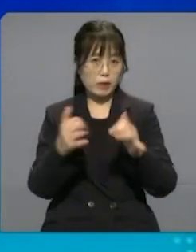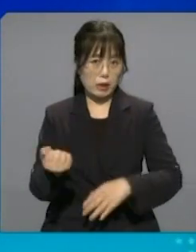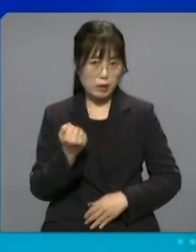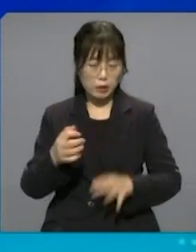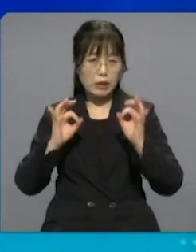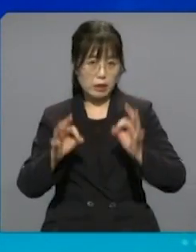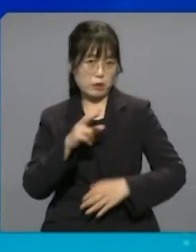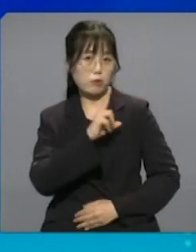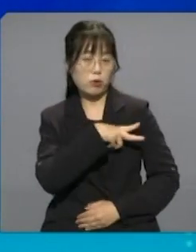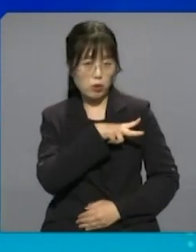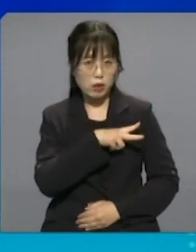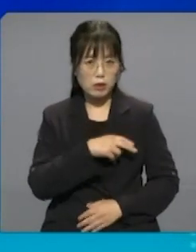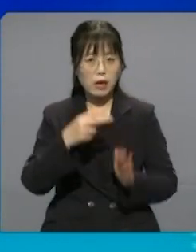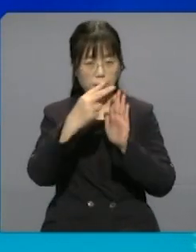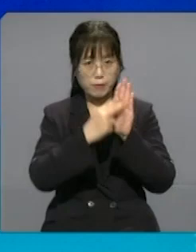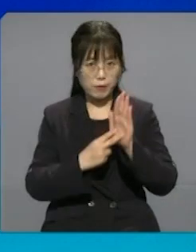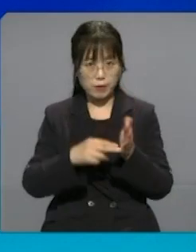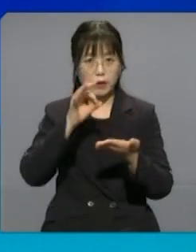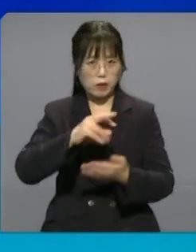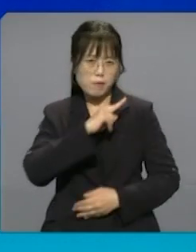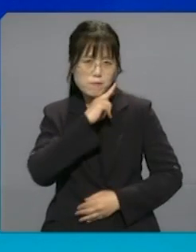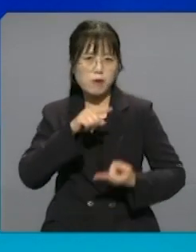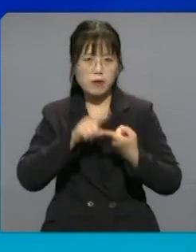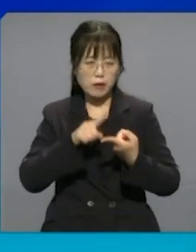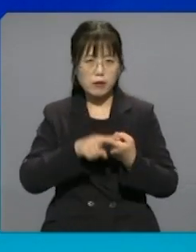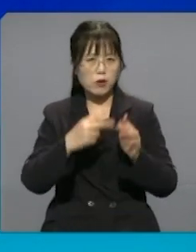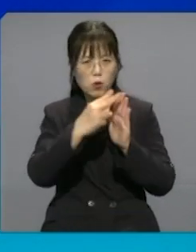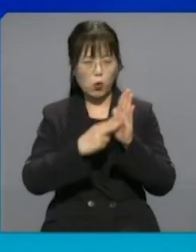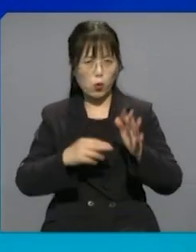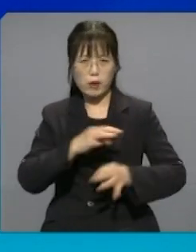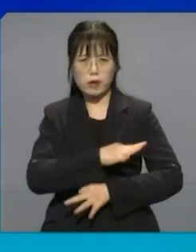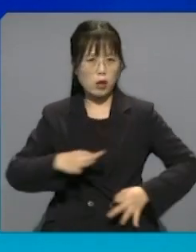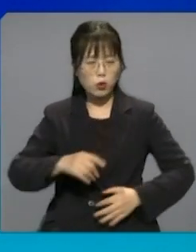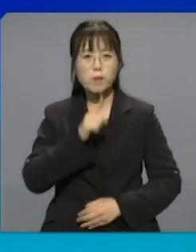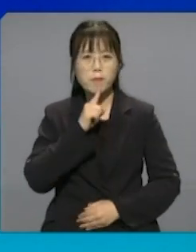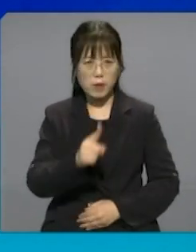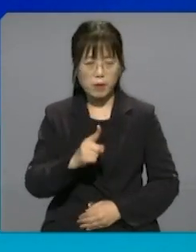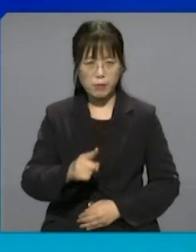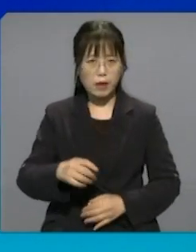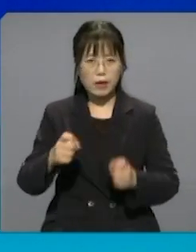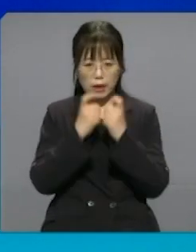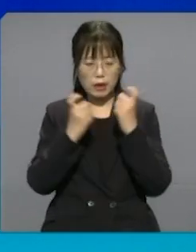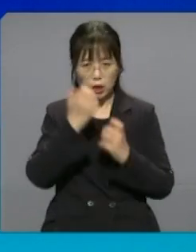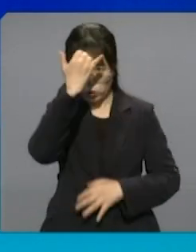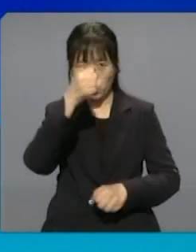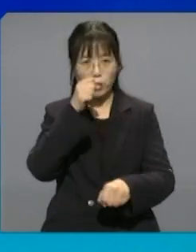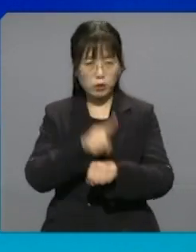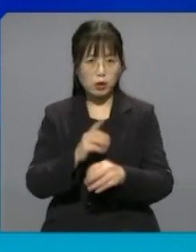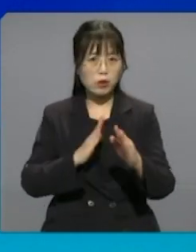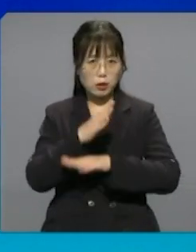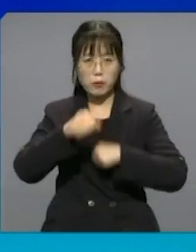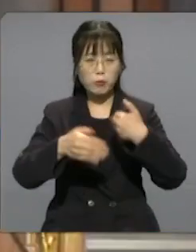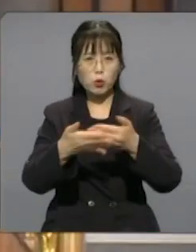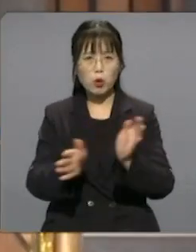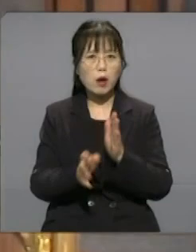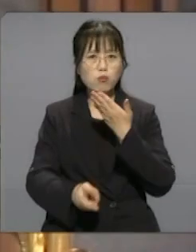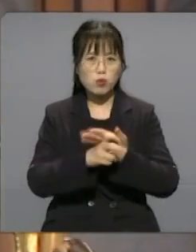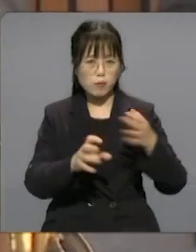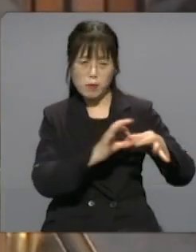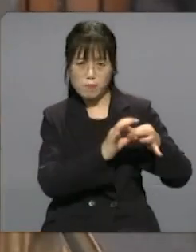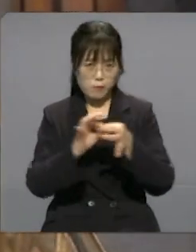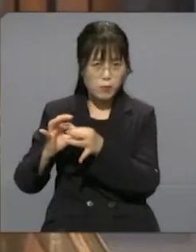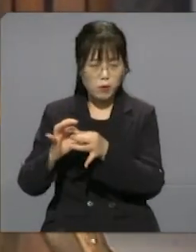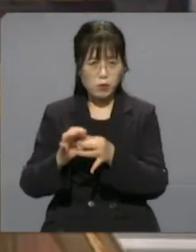국민의힘은 김남국 의원의 가상 자산 의혹을 코인 게이트로 규정하며 개인의 도덕성을 넘어 민주당의 불법 로비